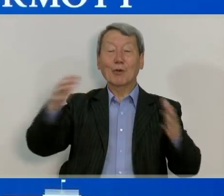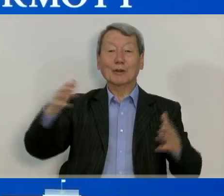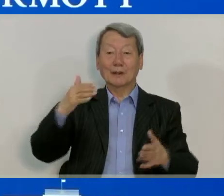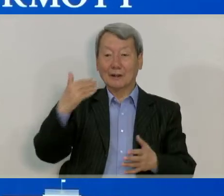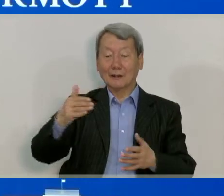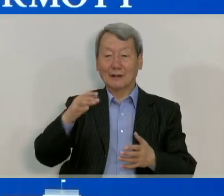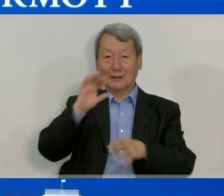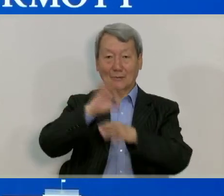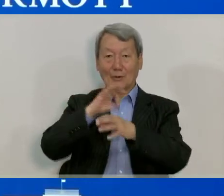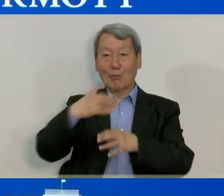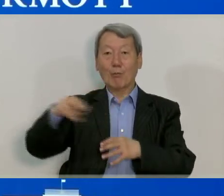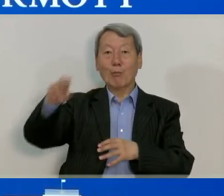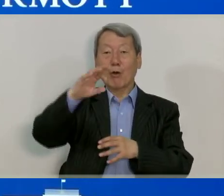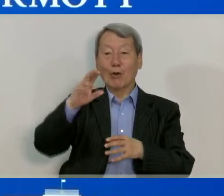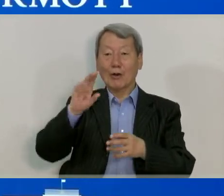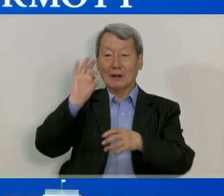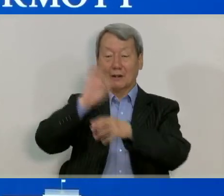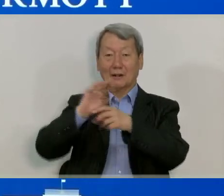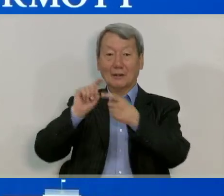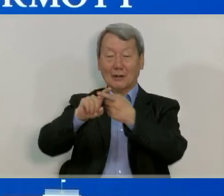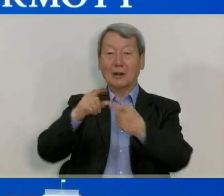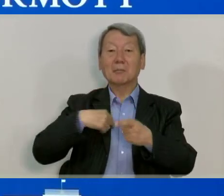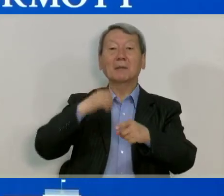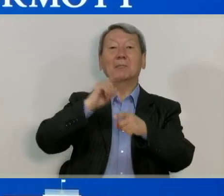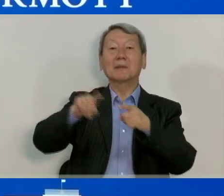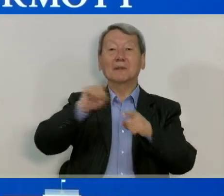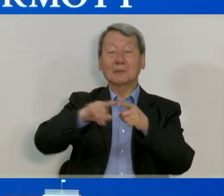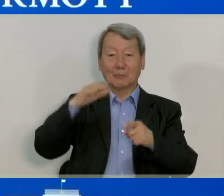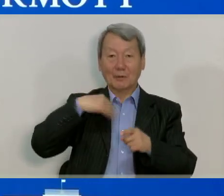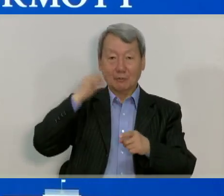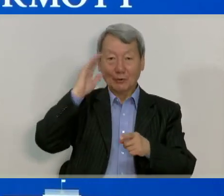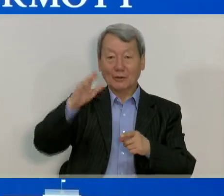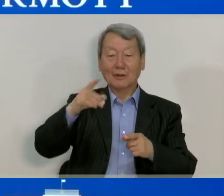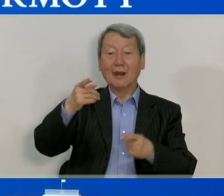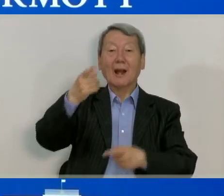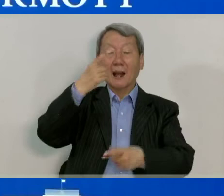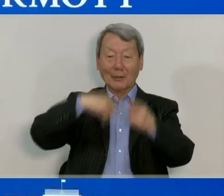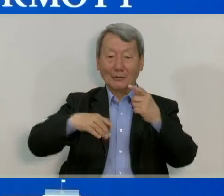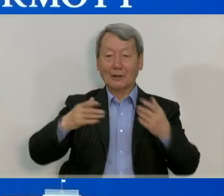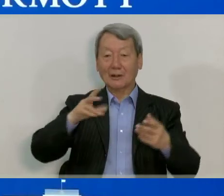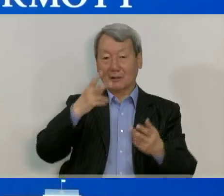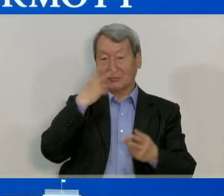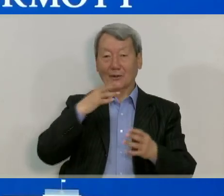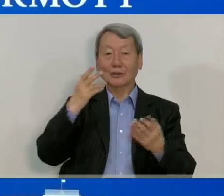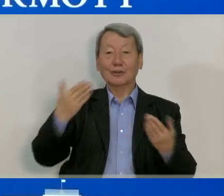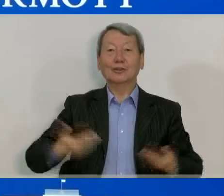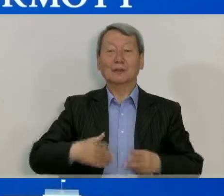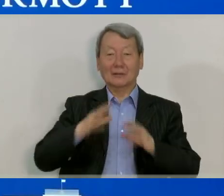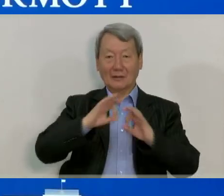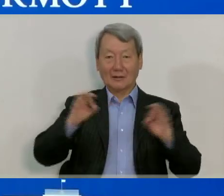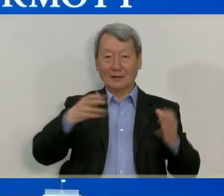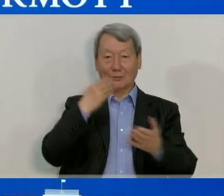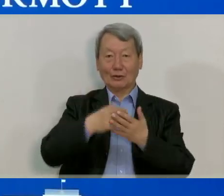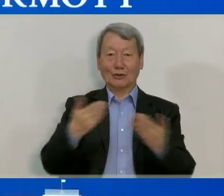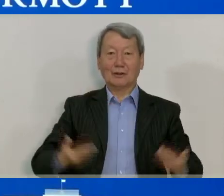с эпидситуацией по COVID-19, тем быстрее мы возвратимся к обычному штатному режиму своей